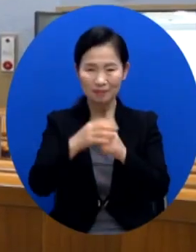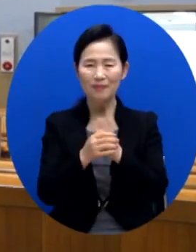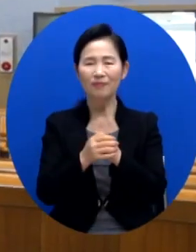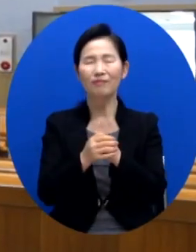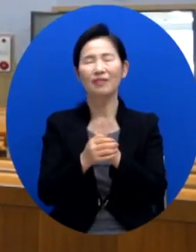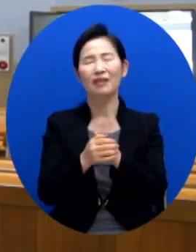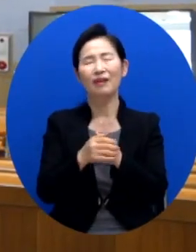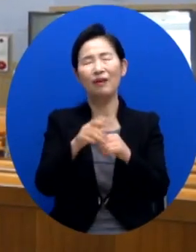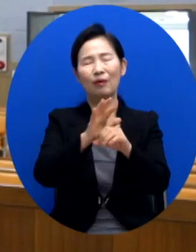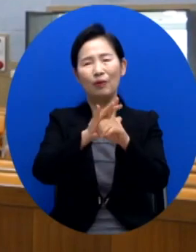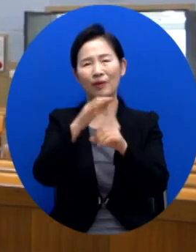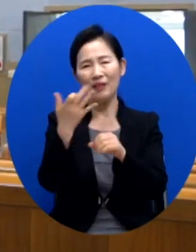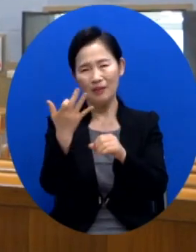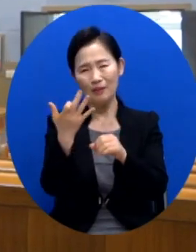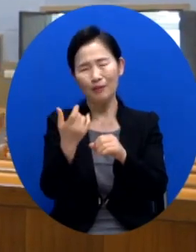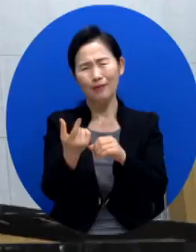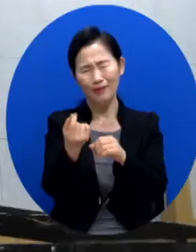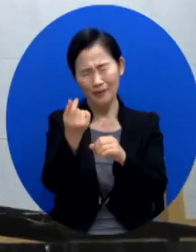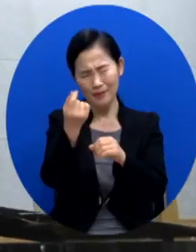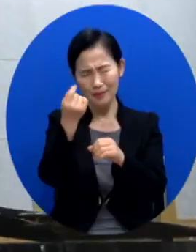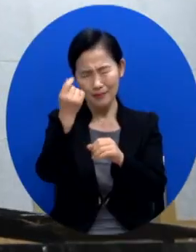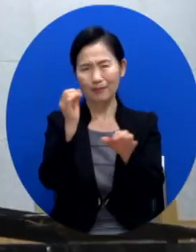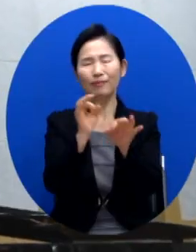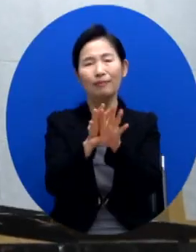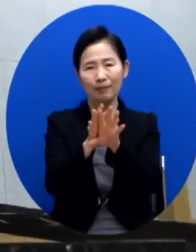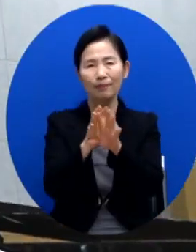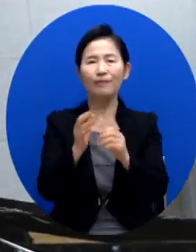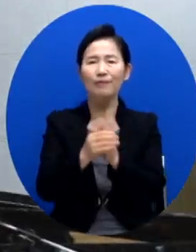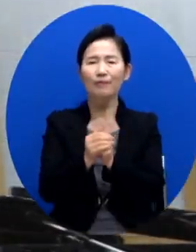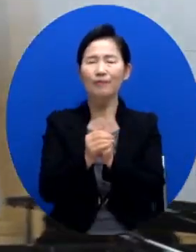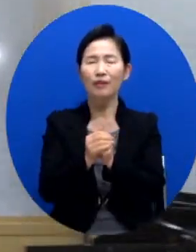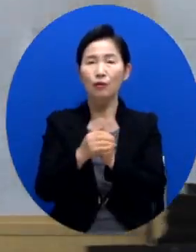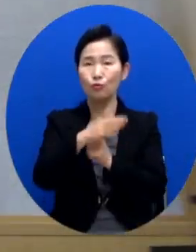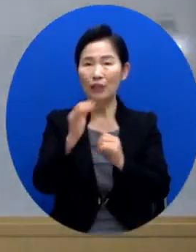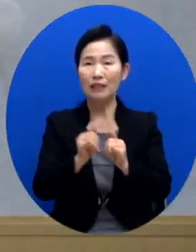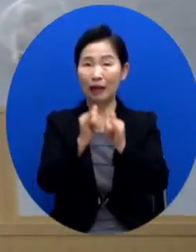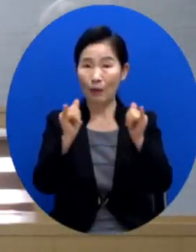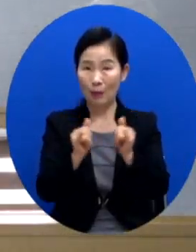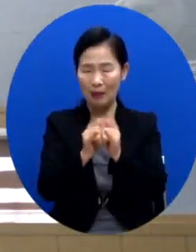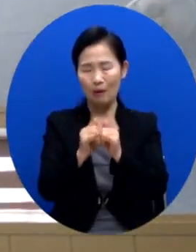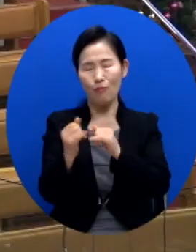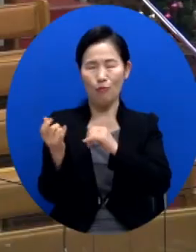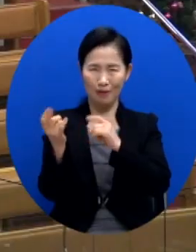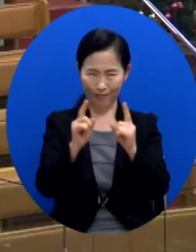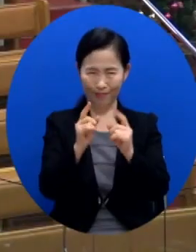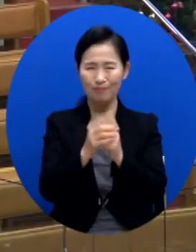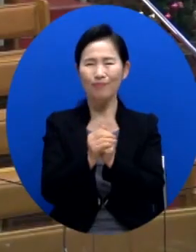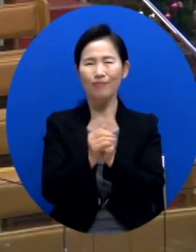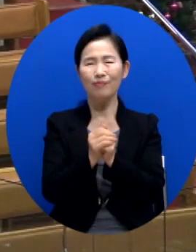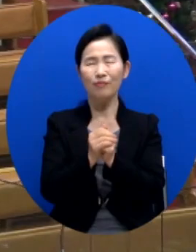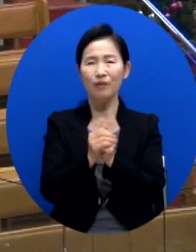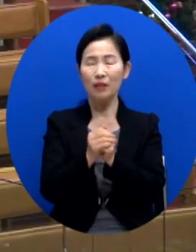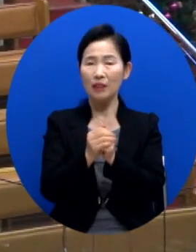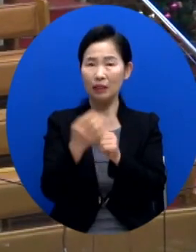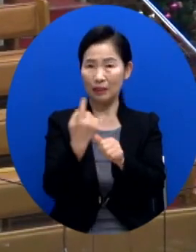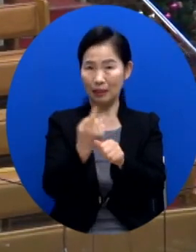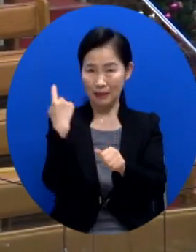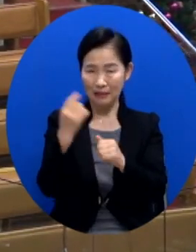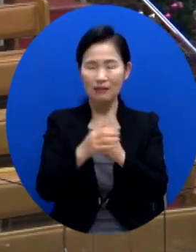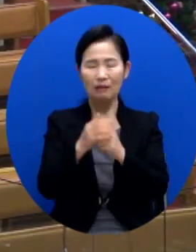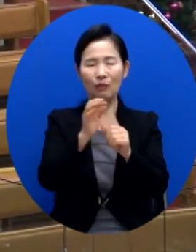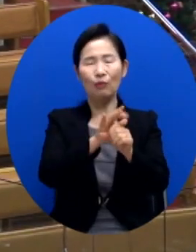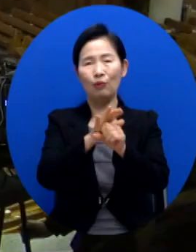역시 코로나19의 조속한 종식과 우리 사회의 회복입니다. 지난해 코로나로 인해